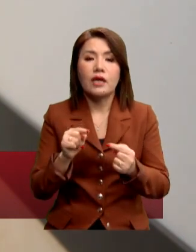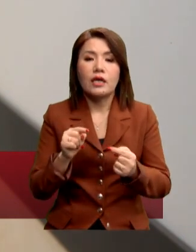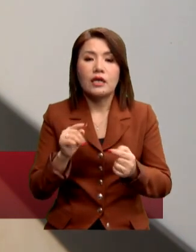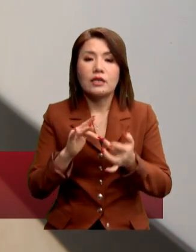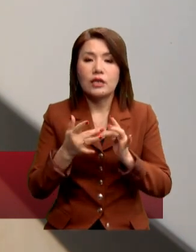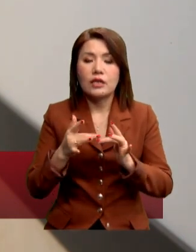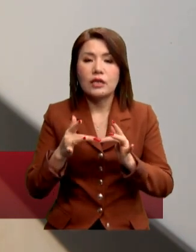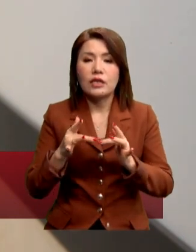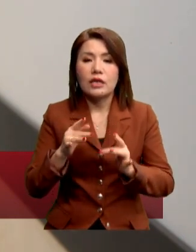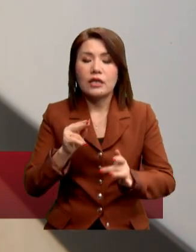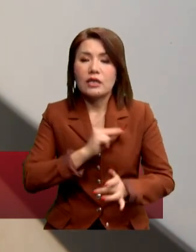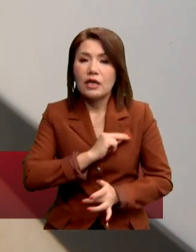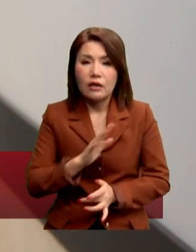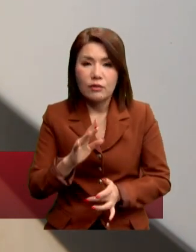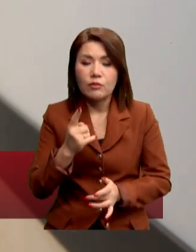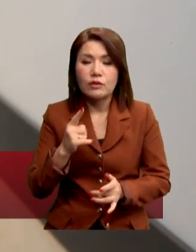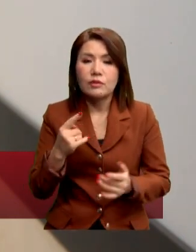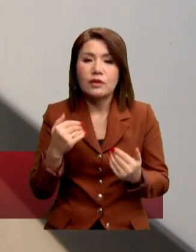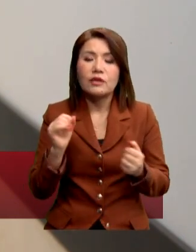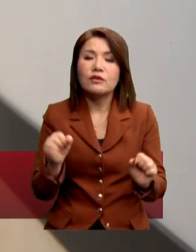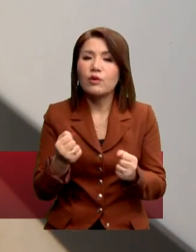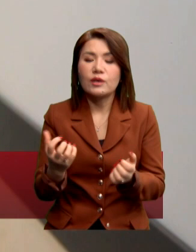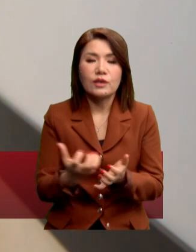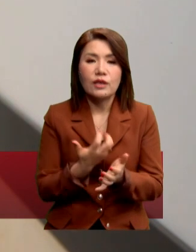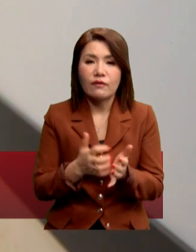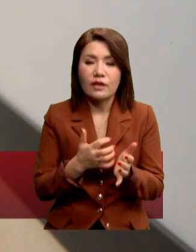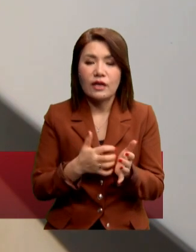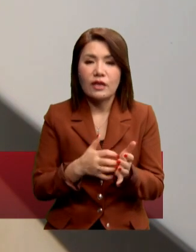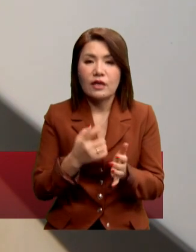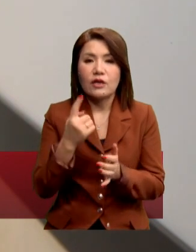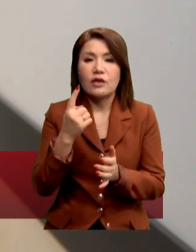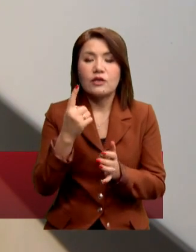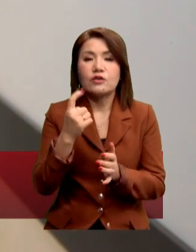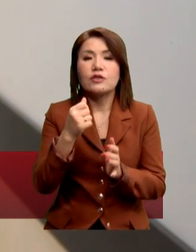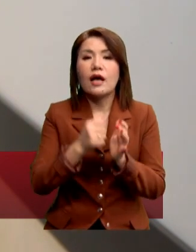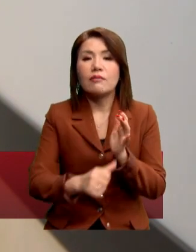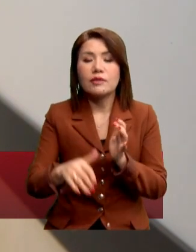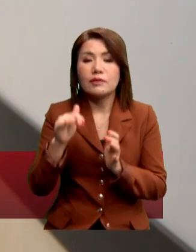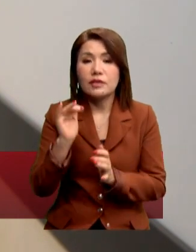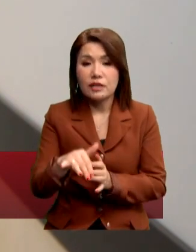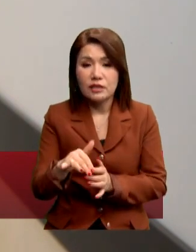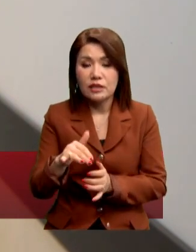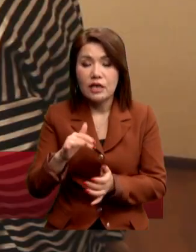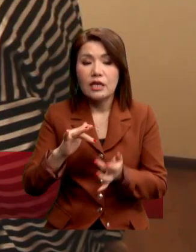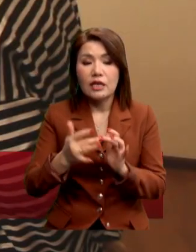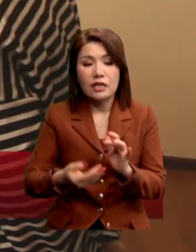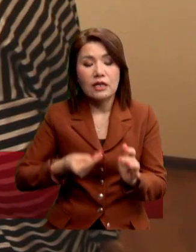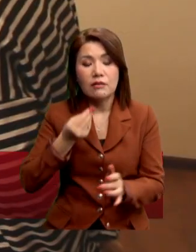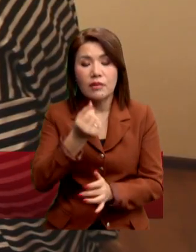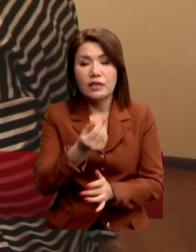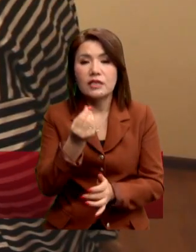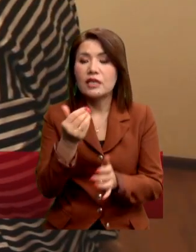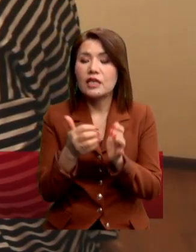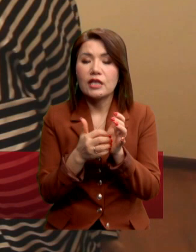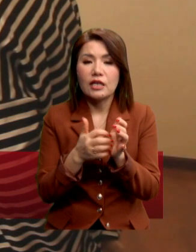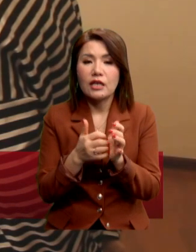істемей қалды. Себебі оның күші жетпейді. Айына 160 мың теңге төлеуге интернетке біздің ақшамыз жоқ. Жауапты